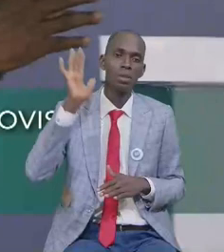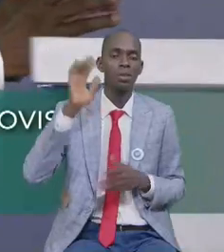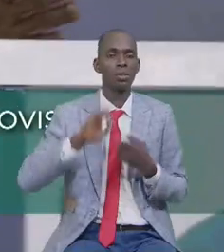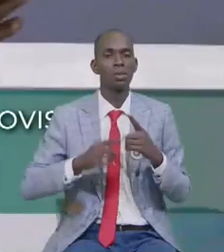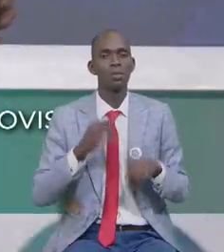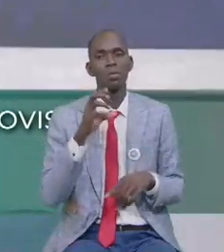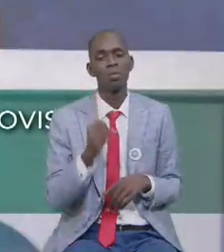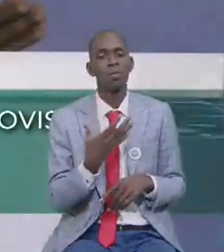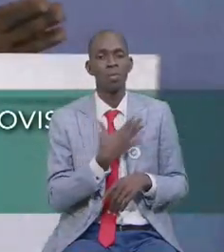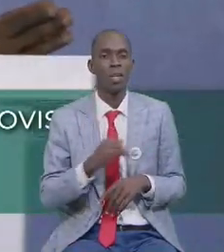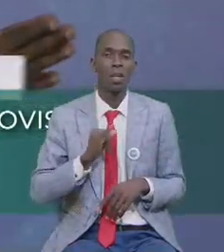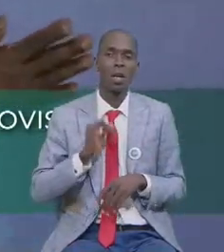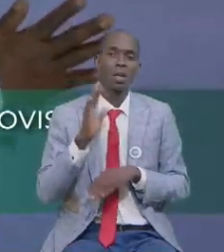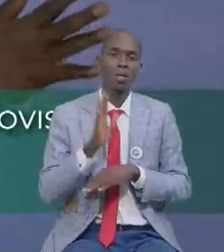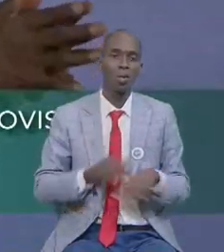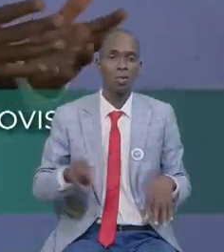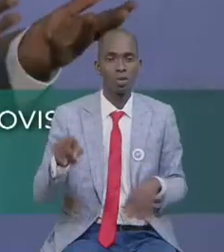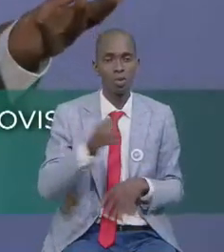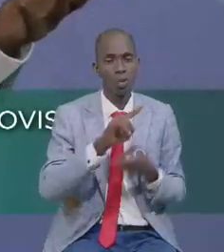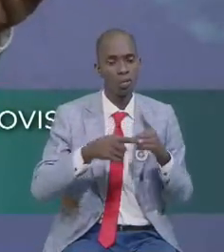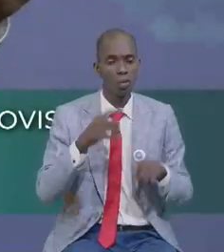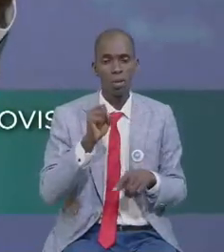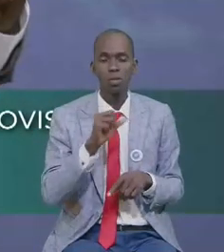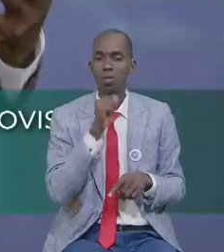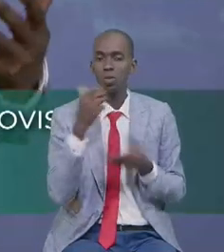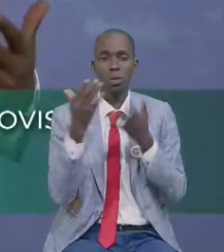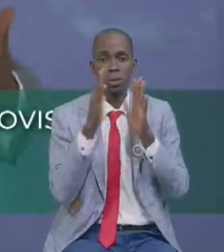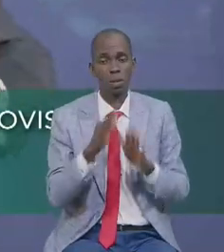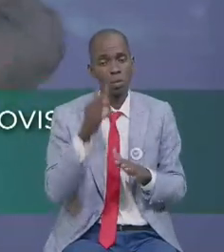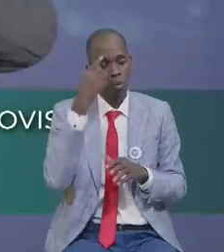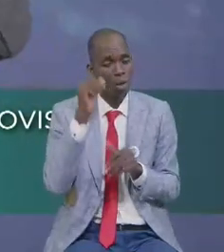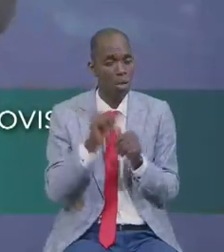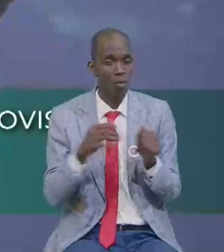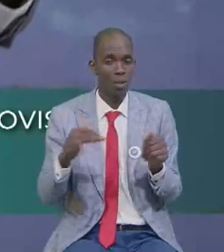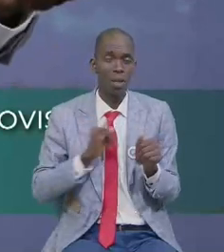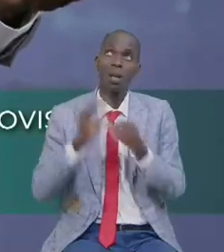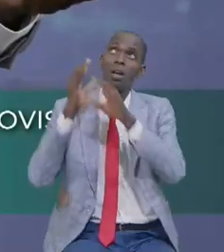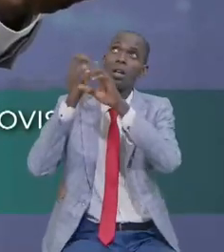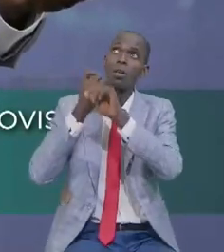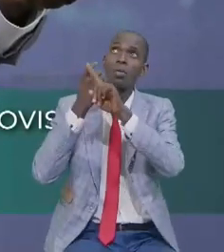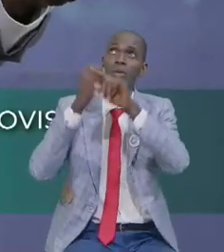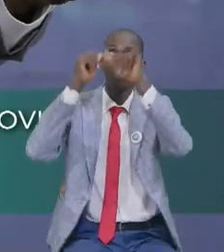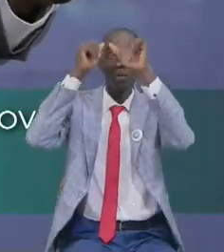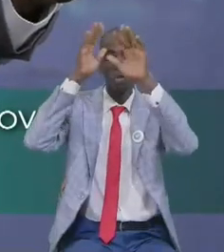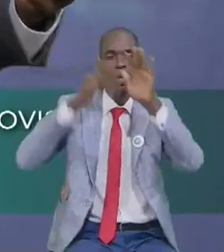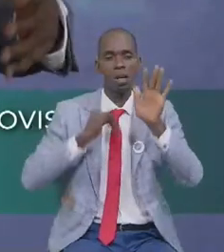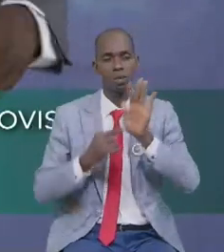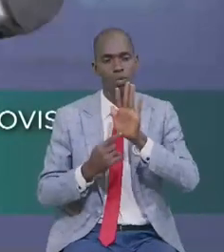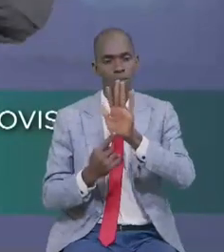je vous appelle ami, vous n'êtes plus mes serviteurs, parce que tout ce que j'ai reçu du Père, je vous l'ai